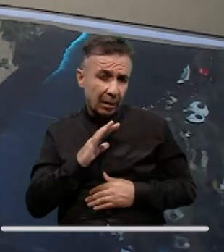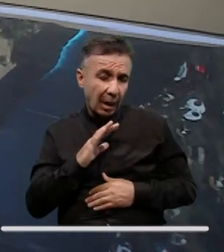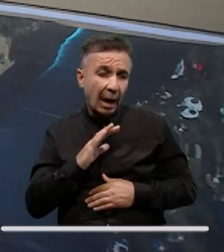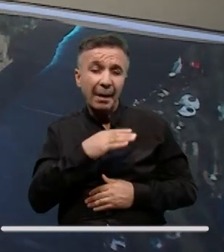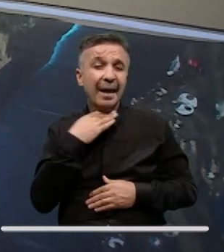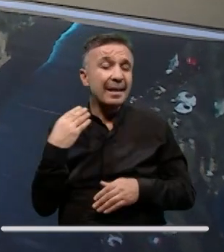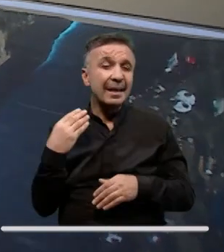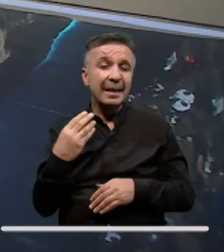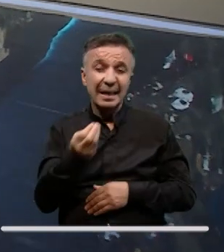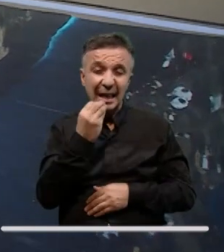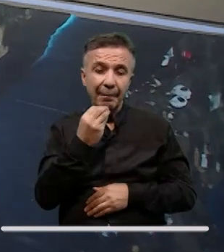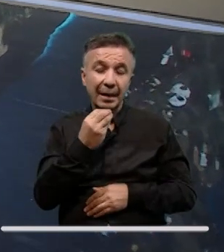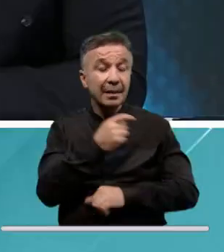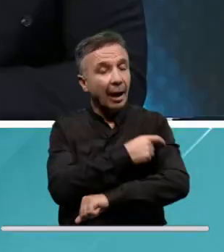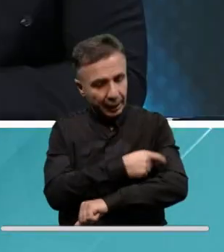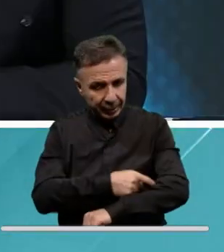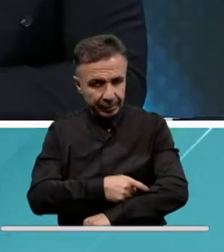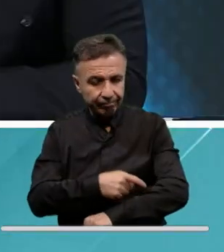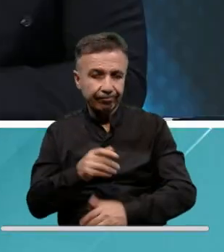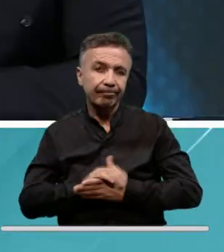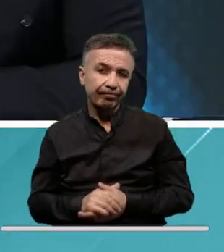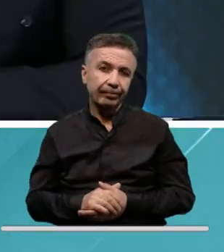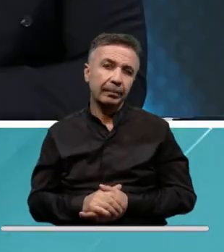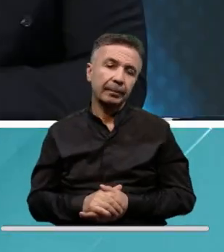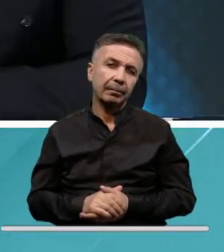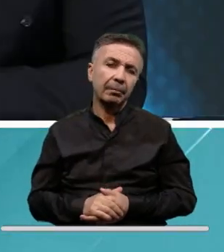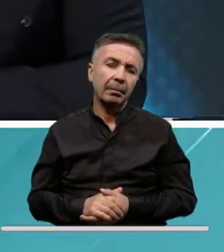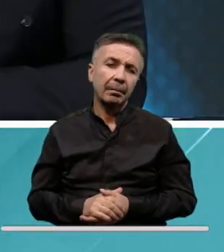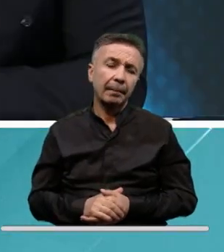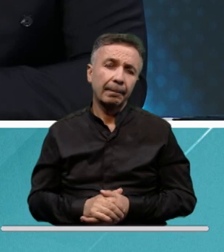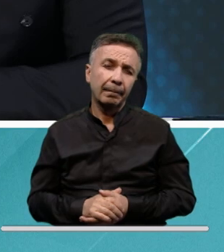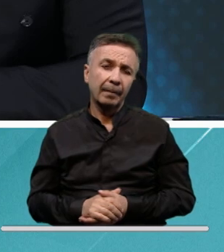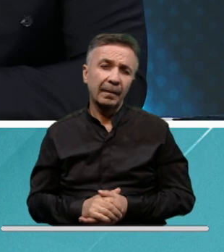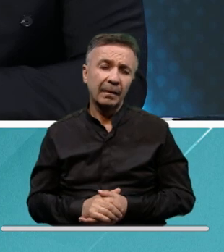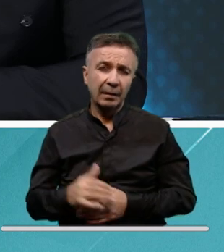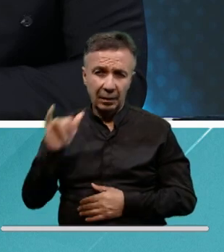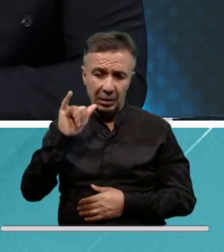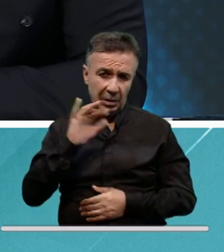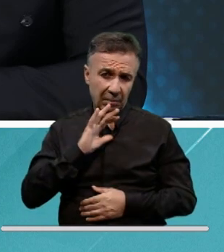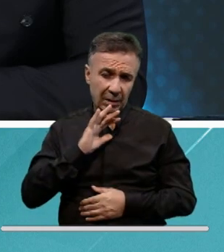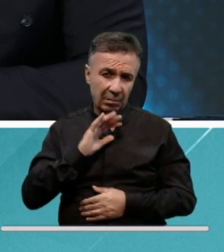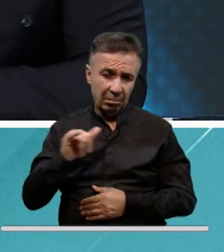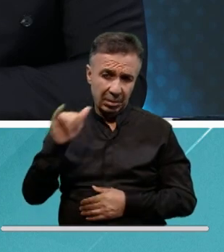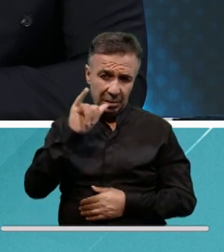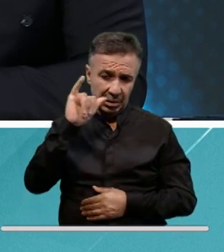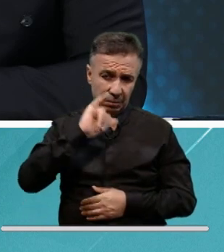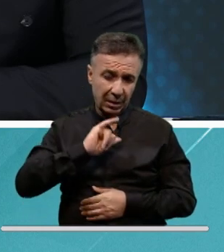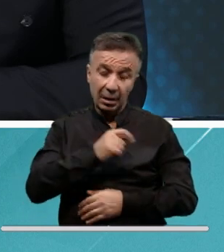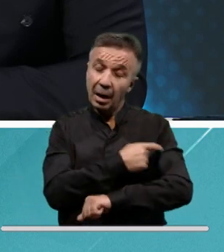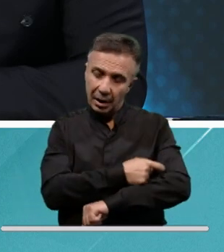var Fakat onun etini yemek haramdır içki var Onu içmek